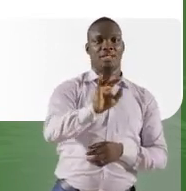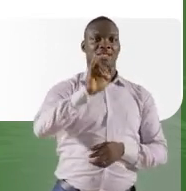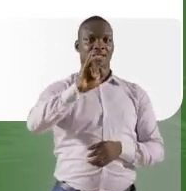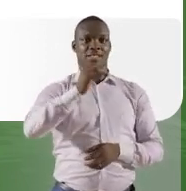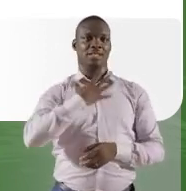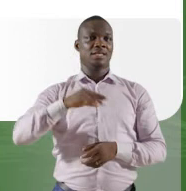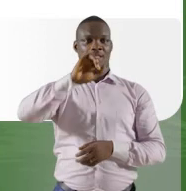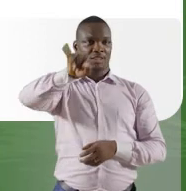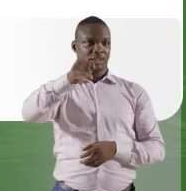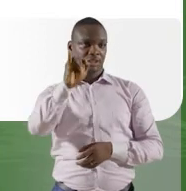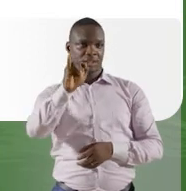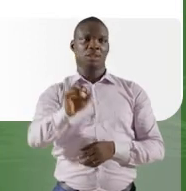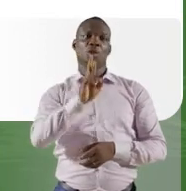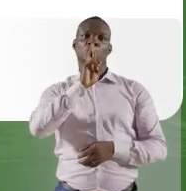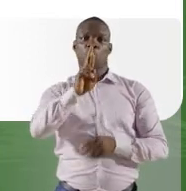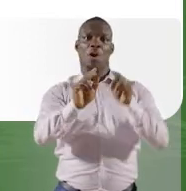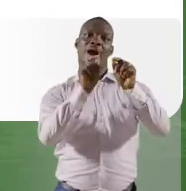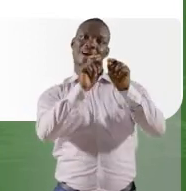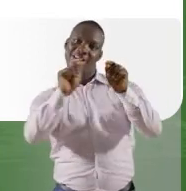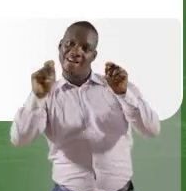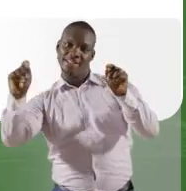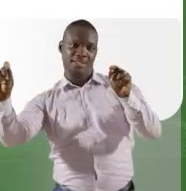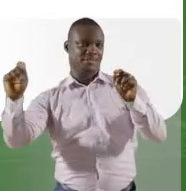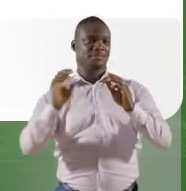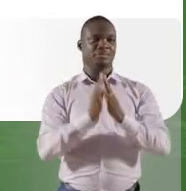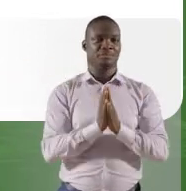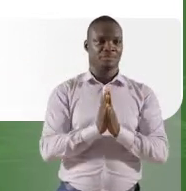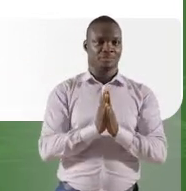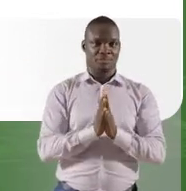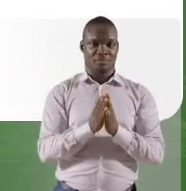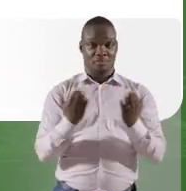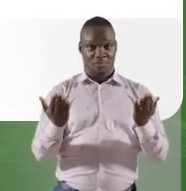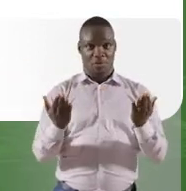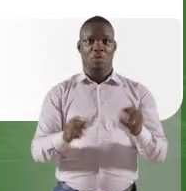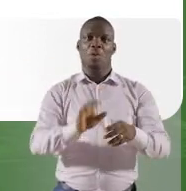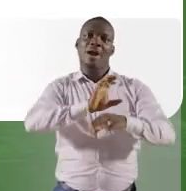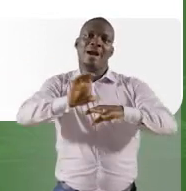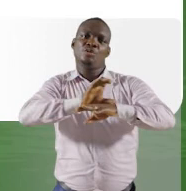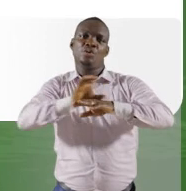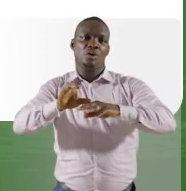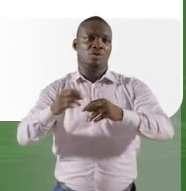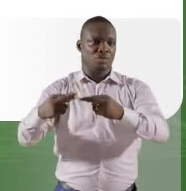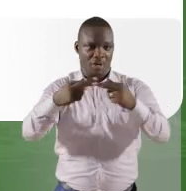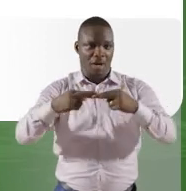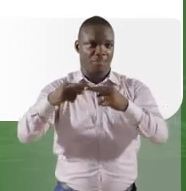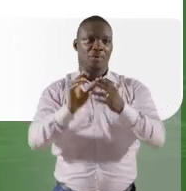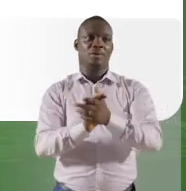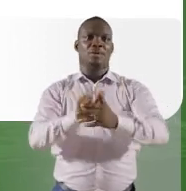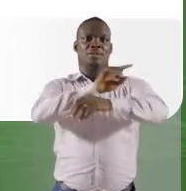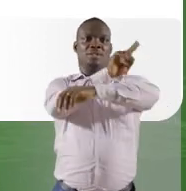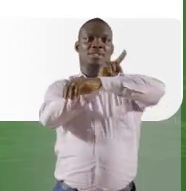I et J sont alignés. On va également calculer le rapport